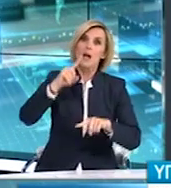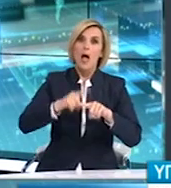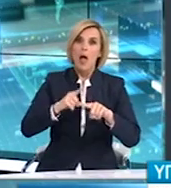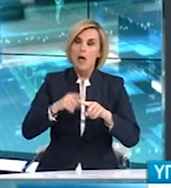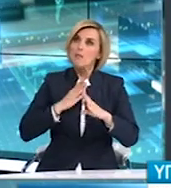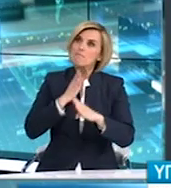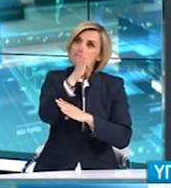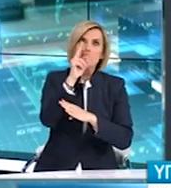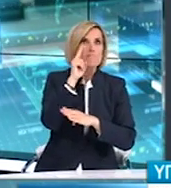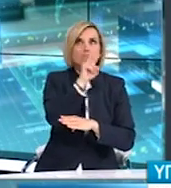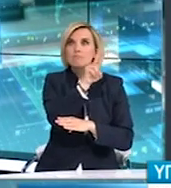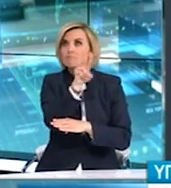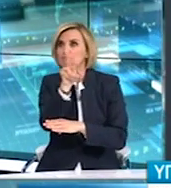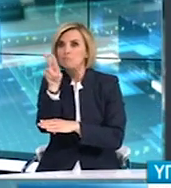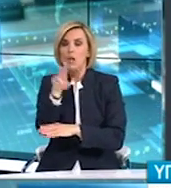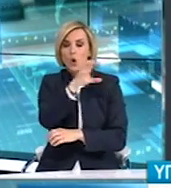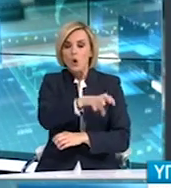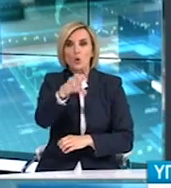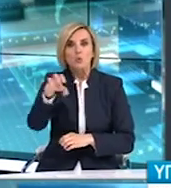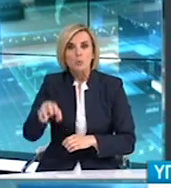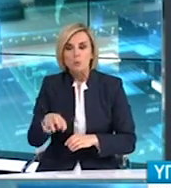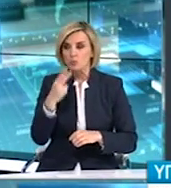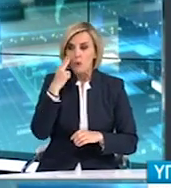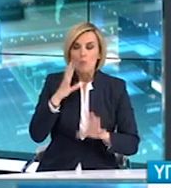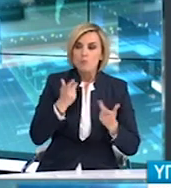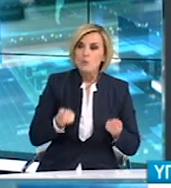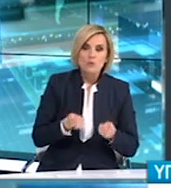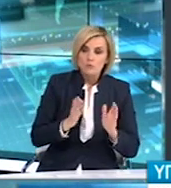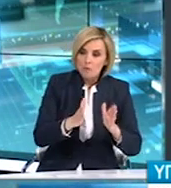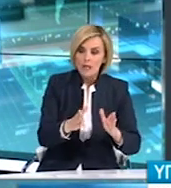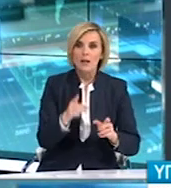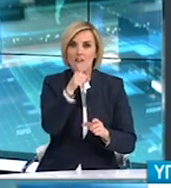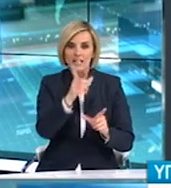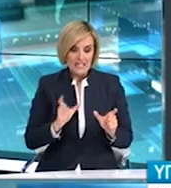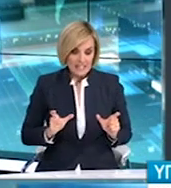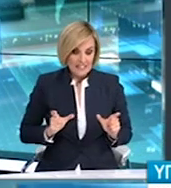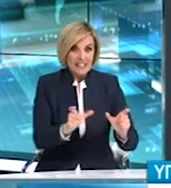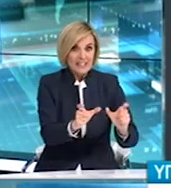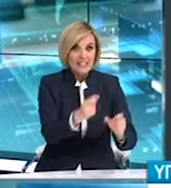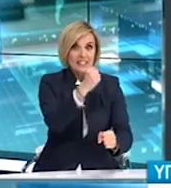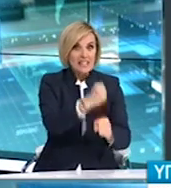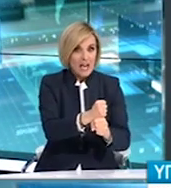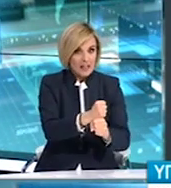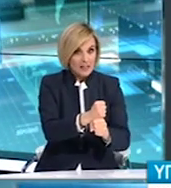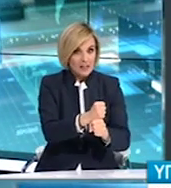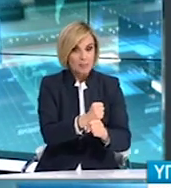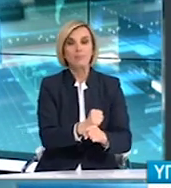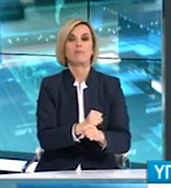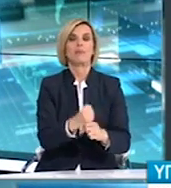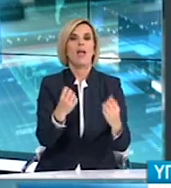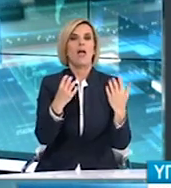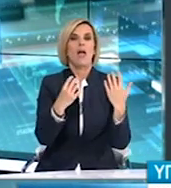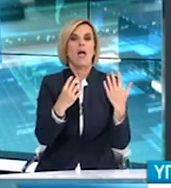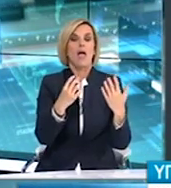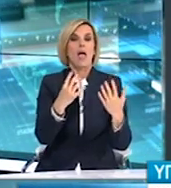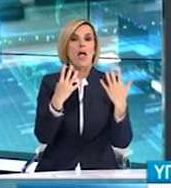με τους τοπικούς φορείς και τα στελέχη των περιοχών που τελούν σε καραντίνα. Στις 9 θα βρίσκομαι στη Νεάπολη Κοζάνης